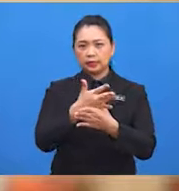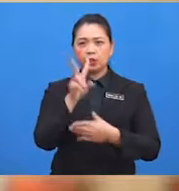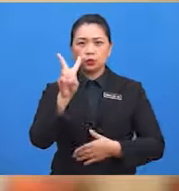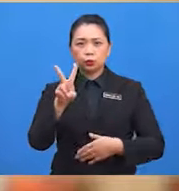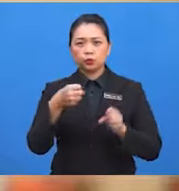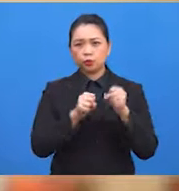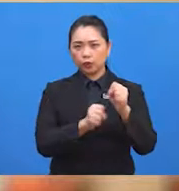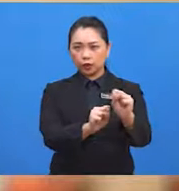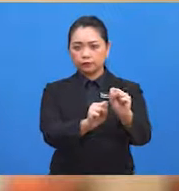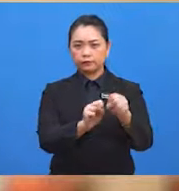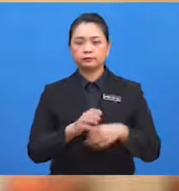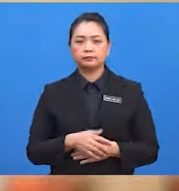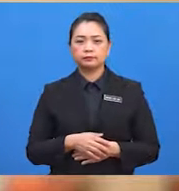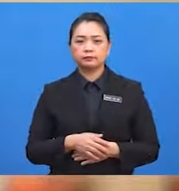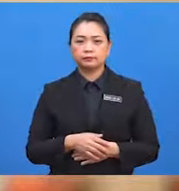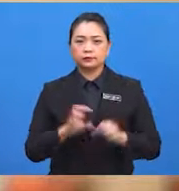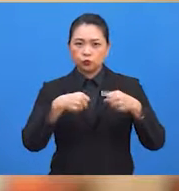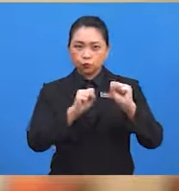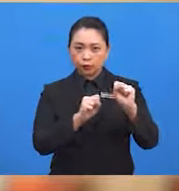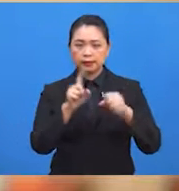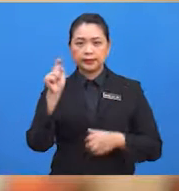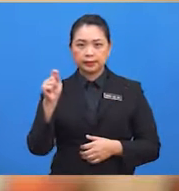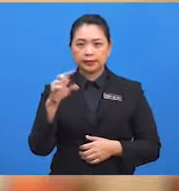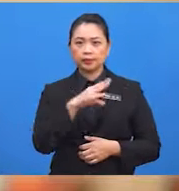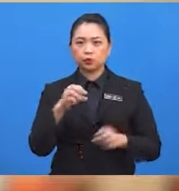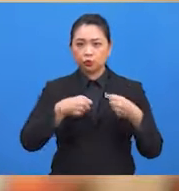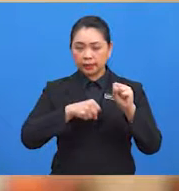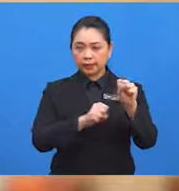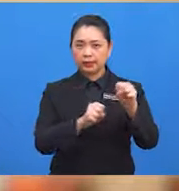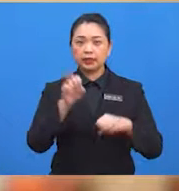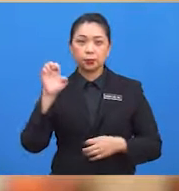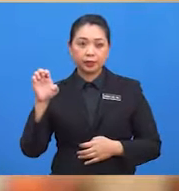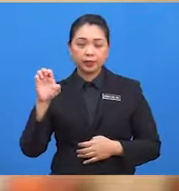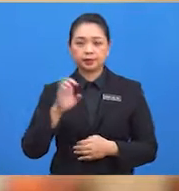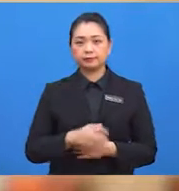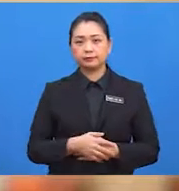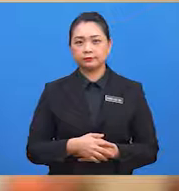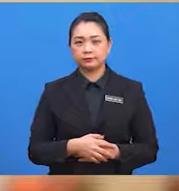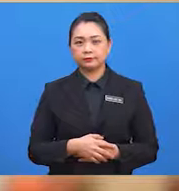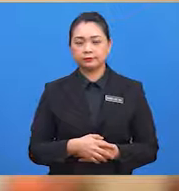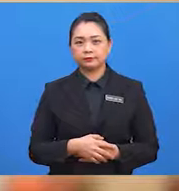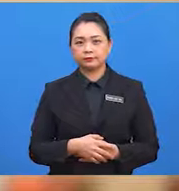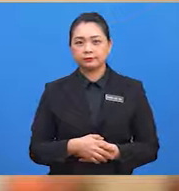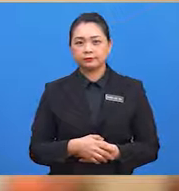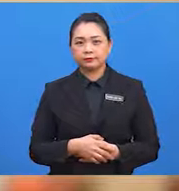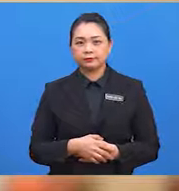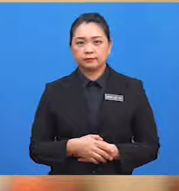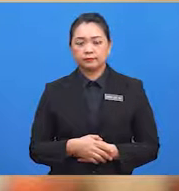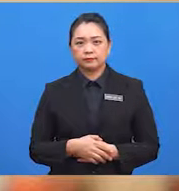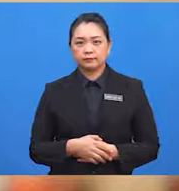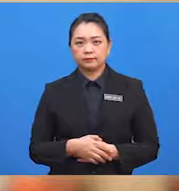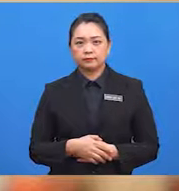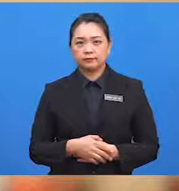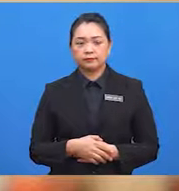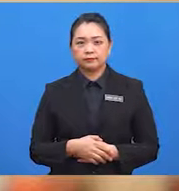dua sungai, iaitu Sungai Tigris dan Sungai Euphrates. Sungai Tigris